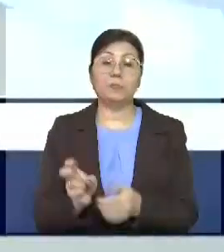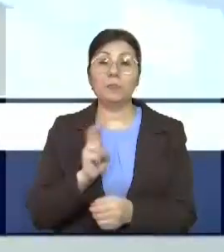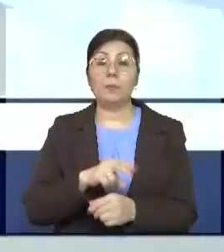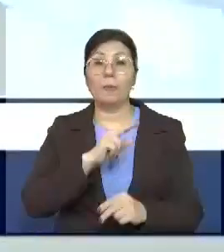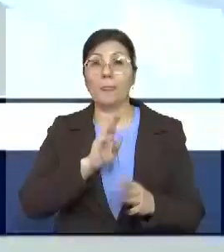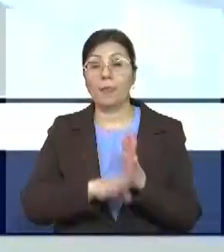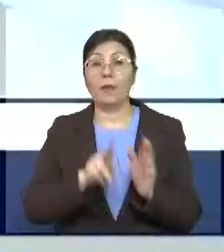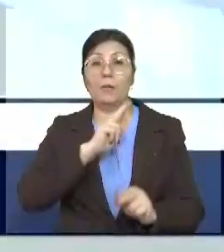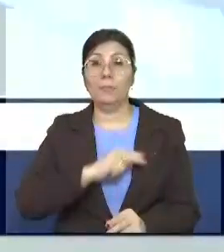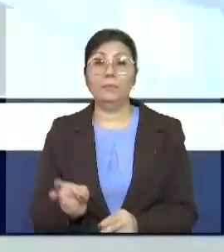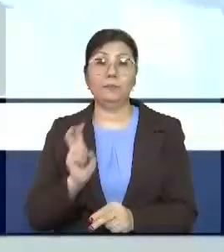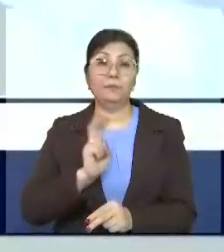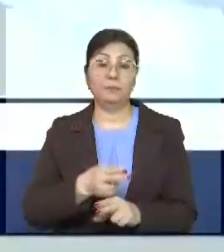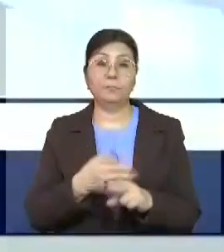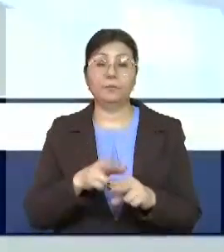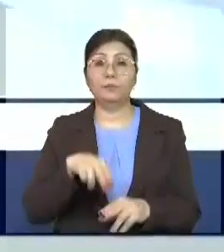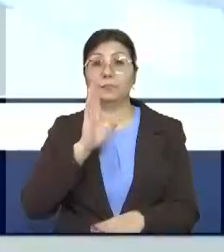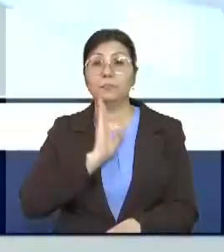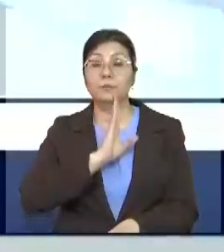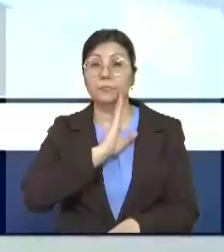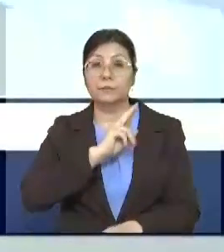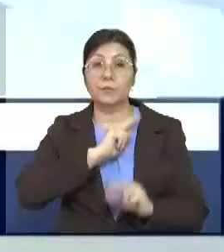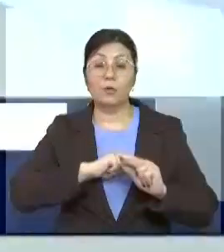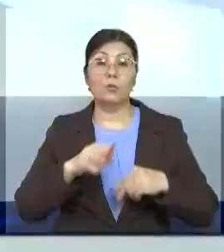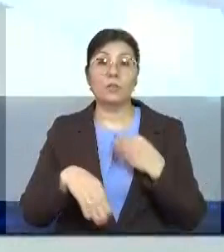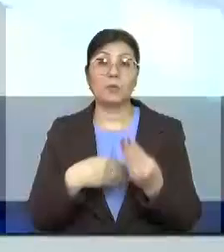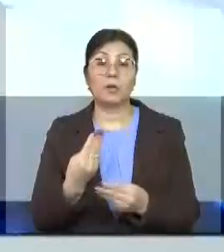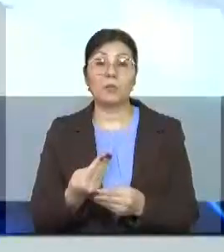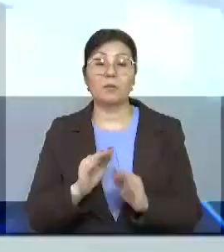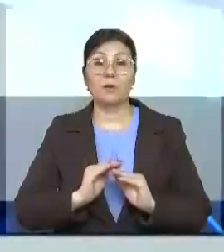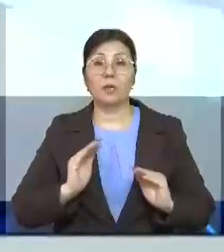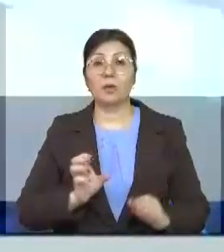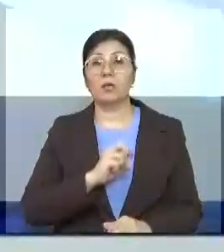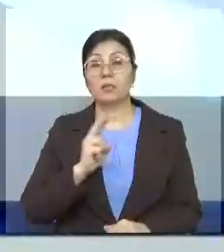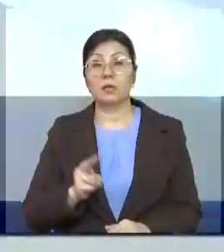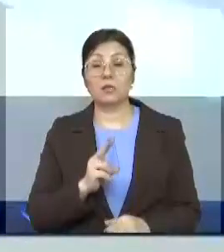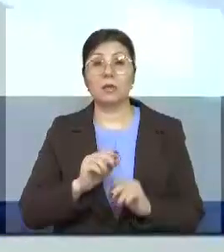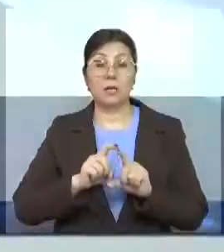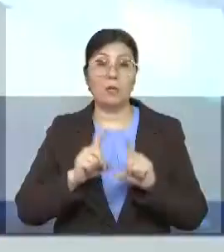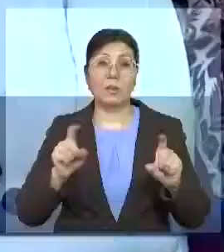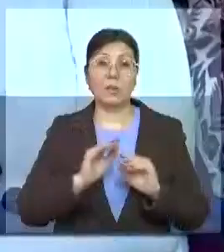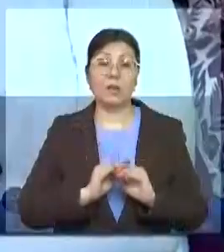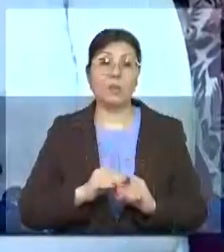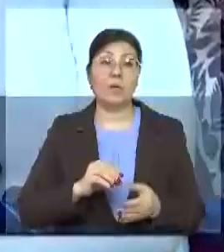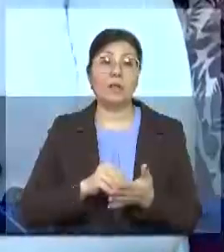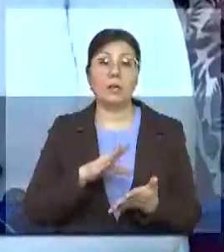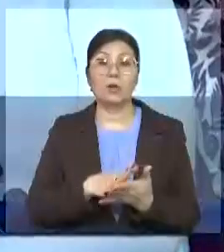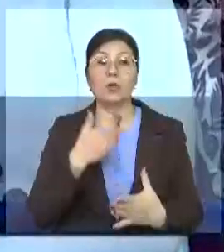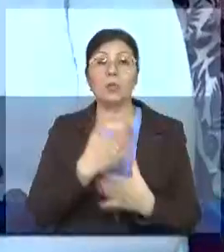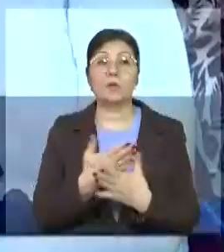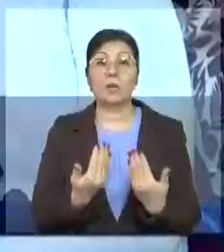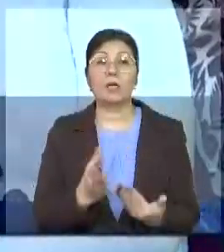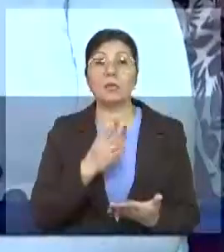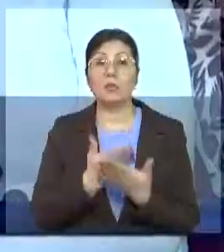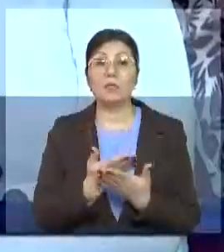жұмысын айналып қалады. Сол қыз-келіншектерге жұмысқа тұрғызамыз, балабақшаға балдарын тұрғызамыз, мектепке тұрғызамыз. Қазіргі кездің өзінде